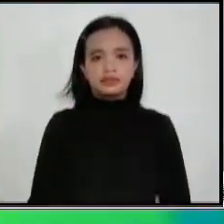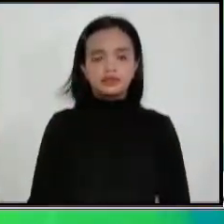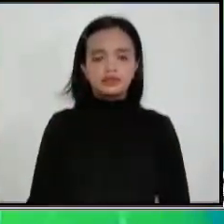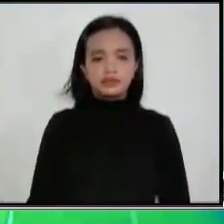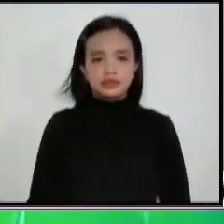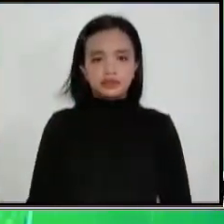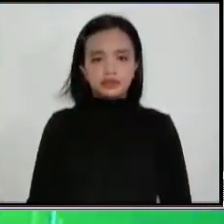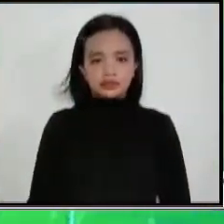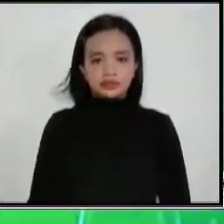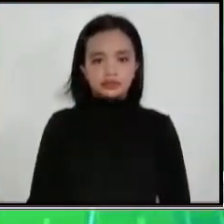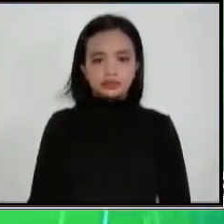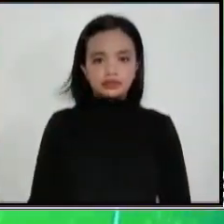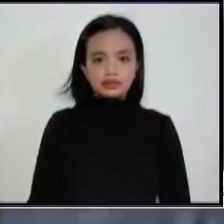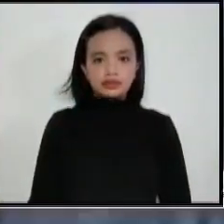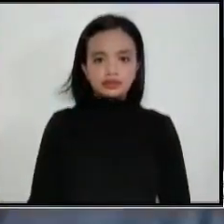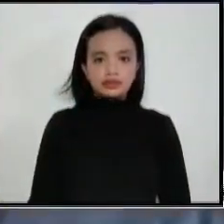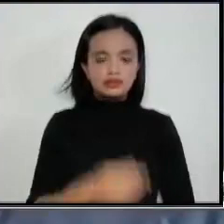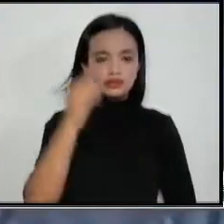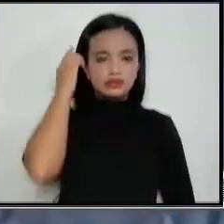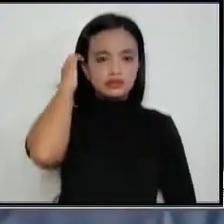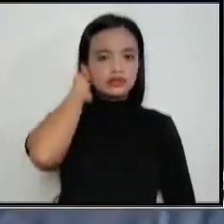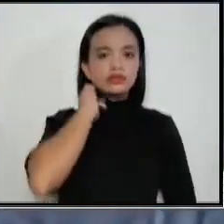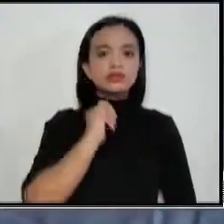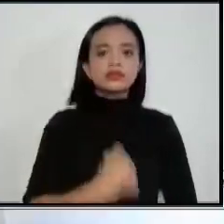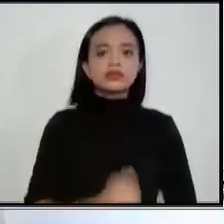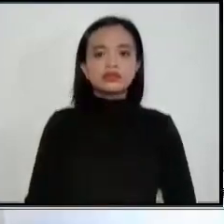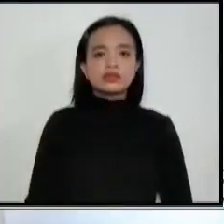Show ng Bayan, Rise and Shine Pilipinas.